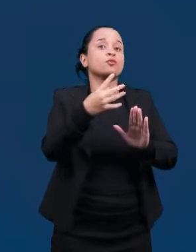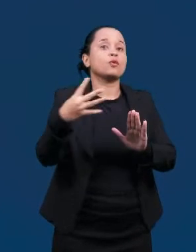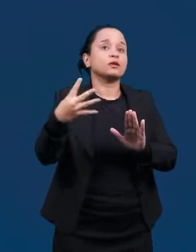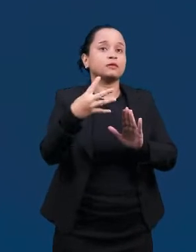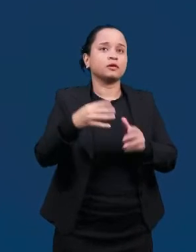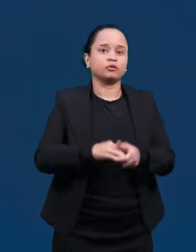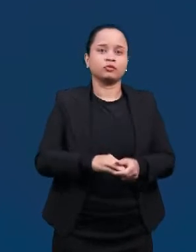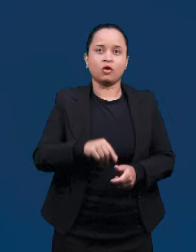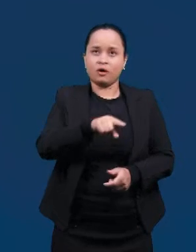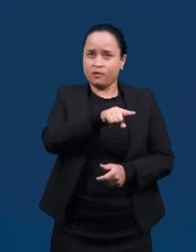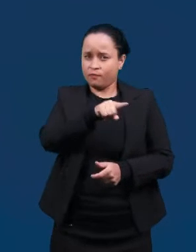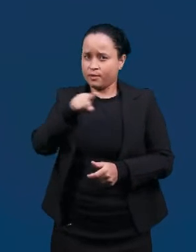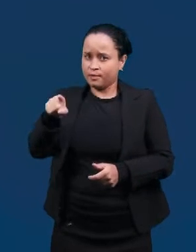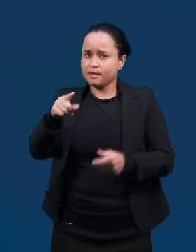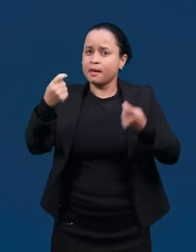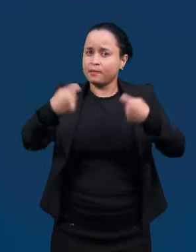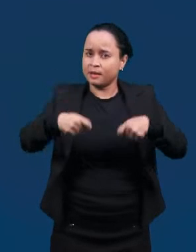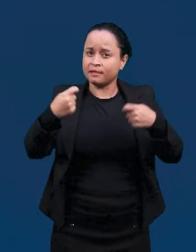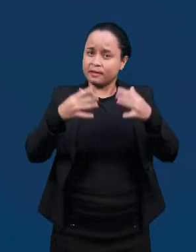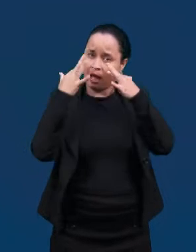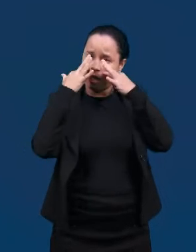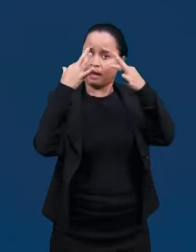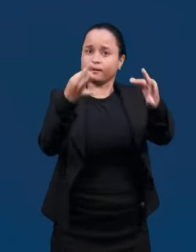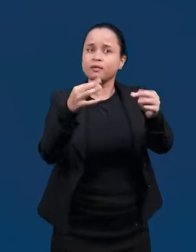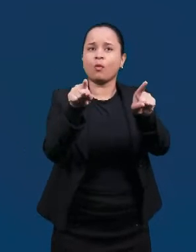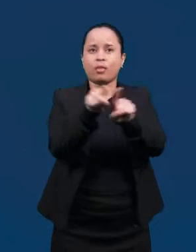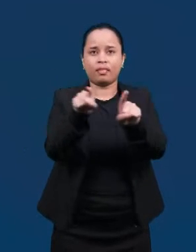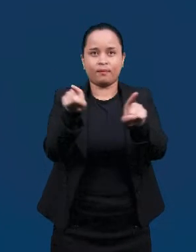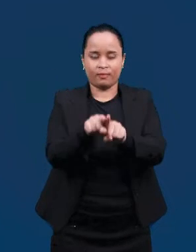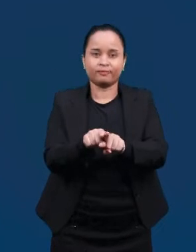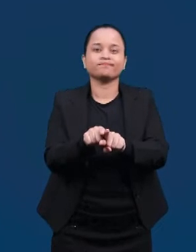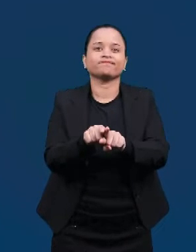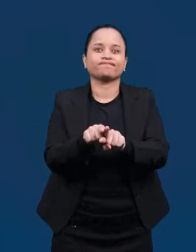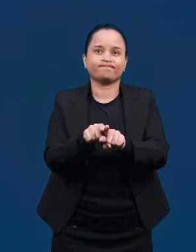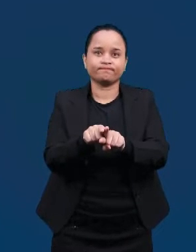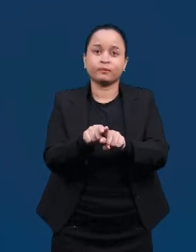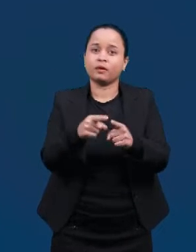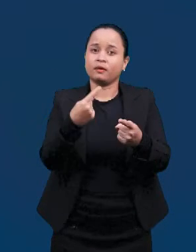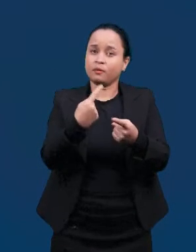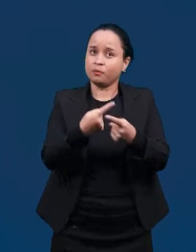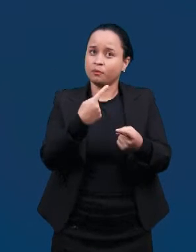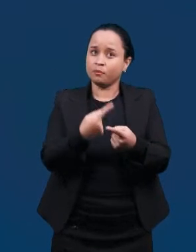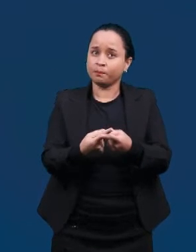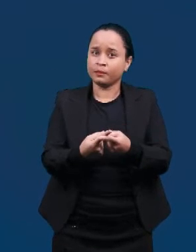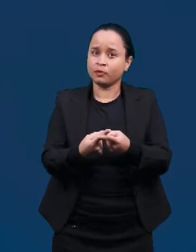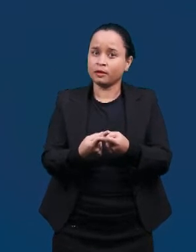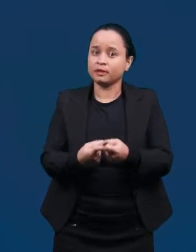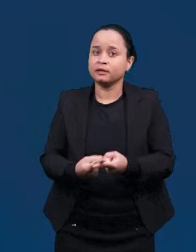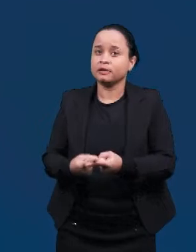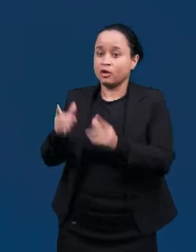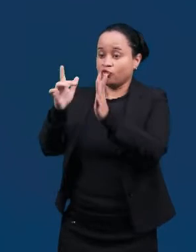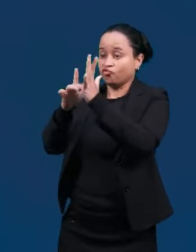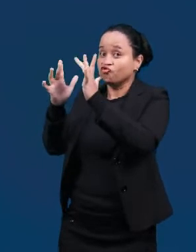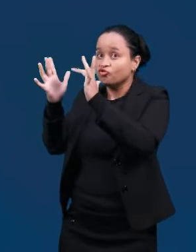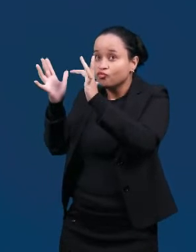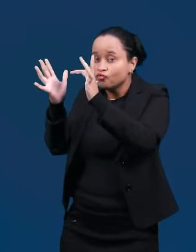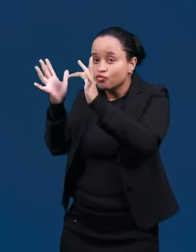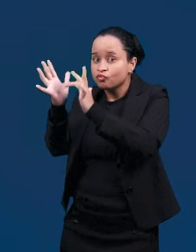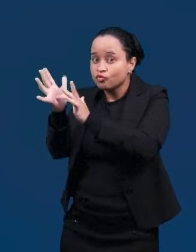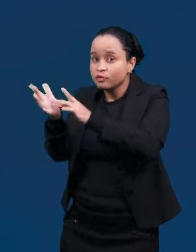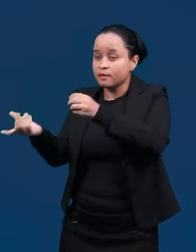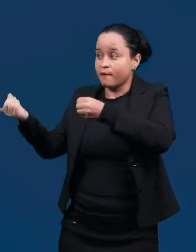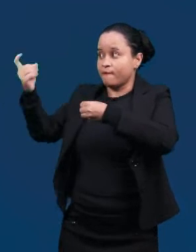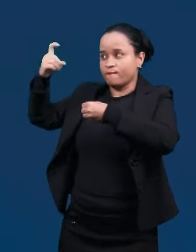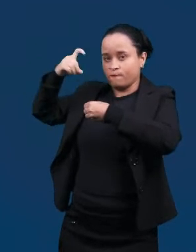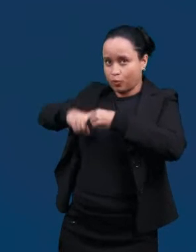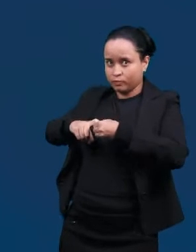готовы, ибо в который час не думаете, придет Сын